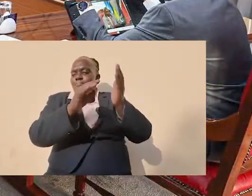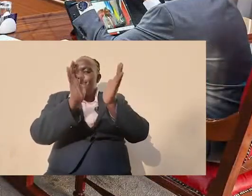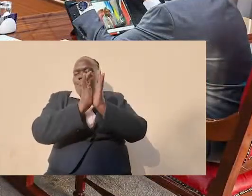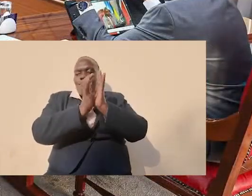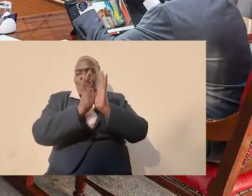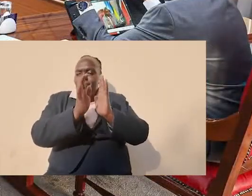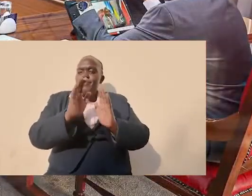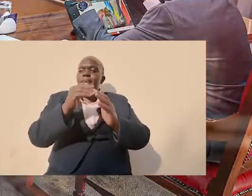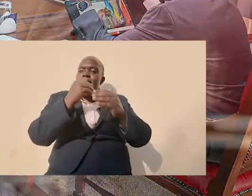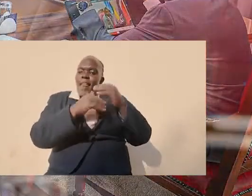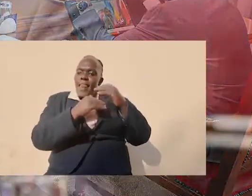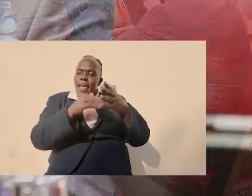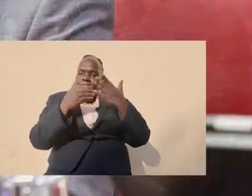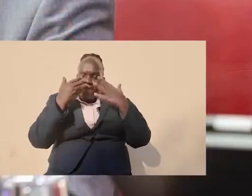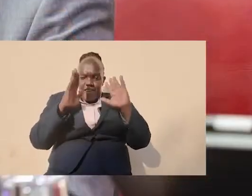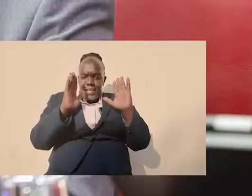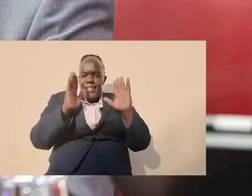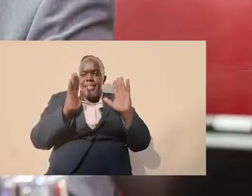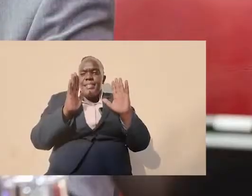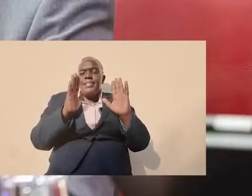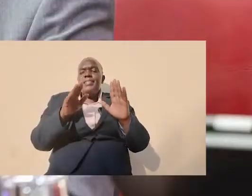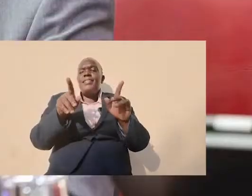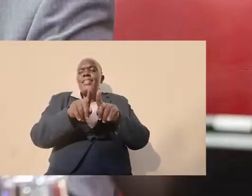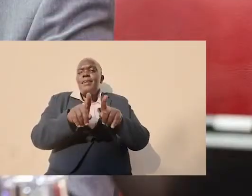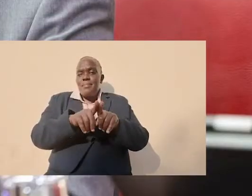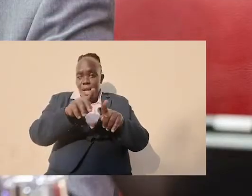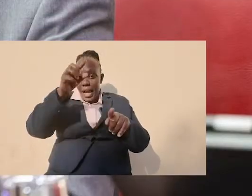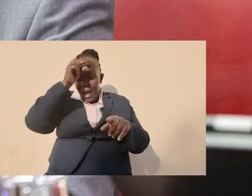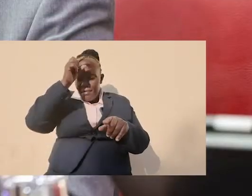mawaziri imepitia masuala ya ufadhili